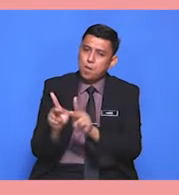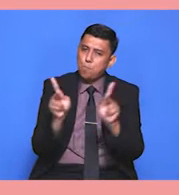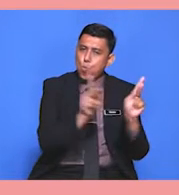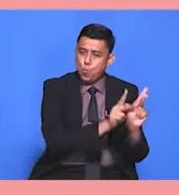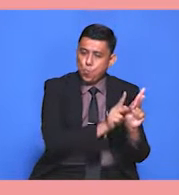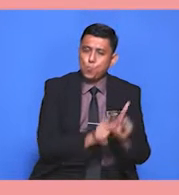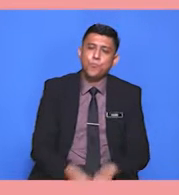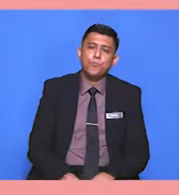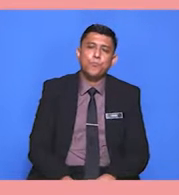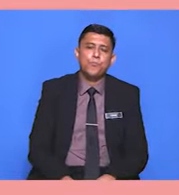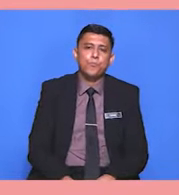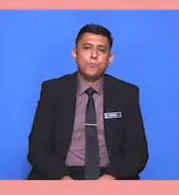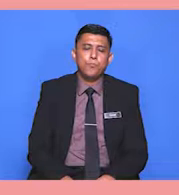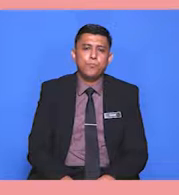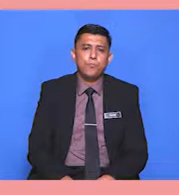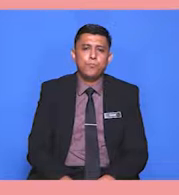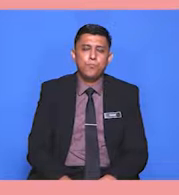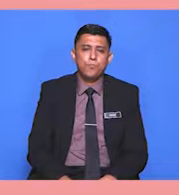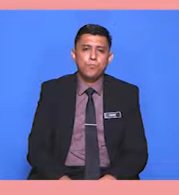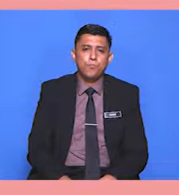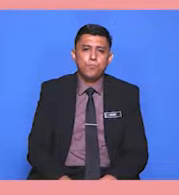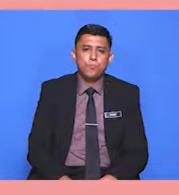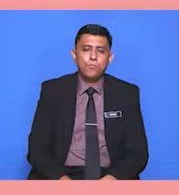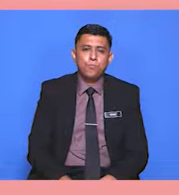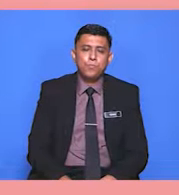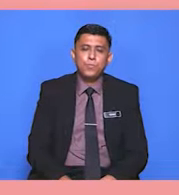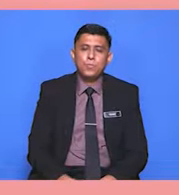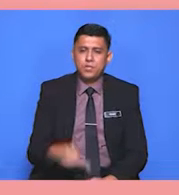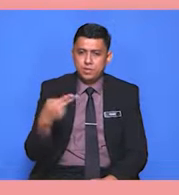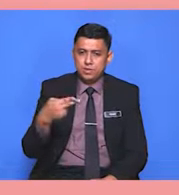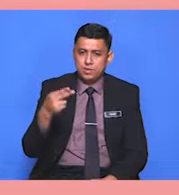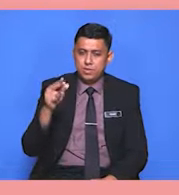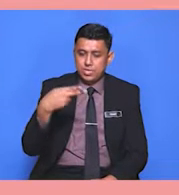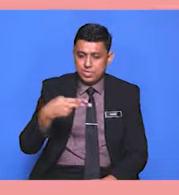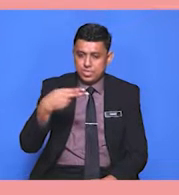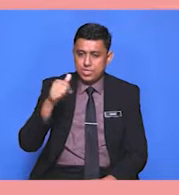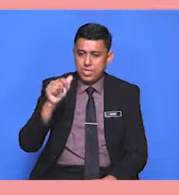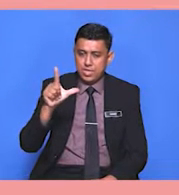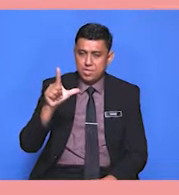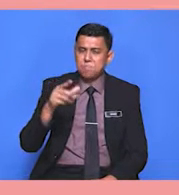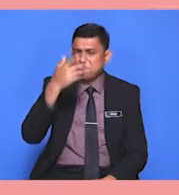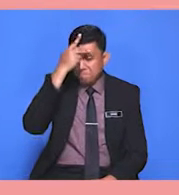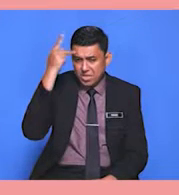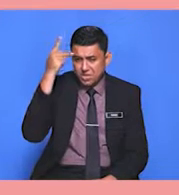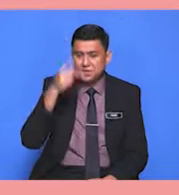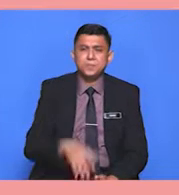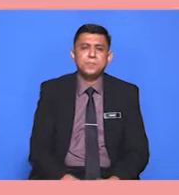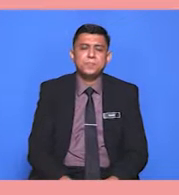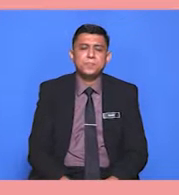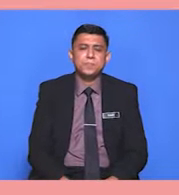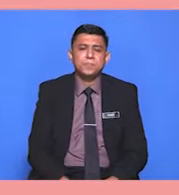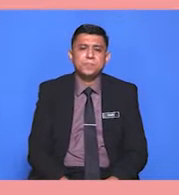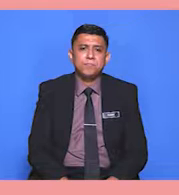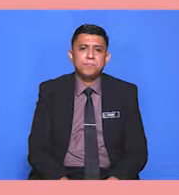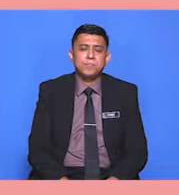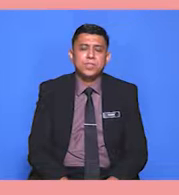bandar atau di kampung. Hal ini kerana tingkat harga barang-barang